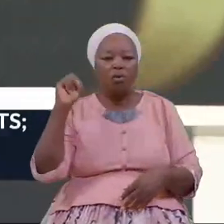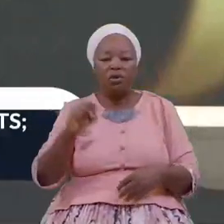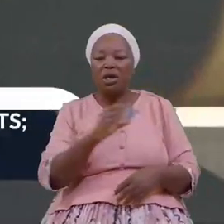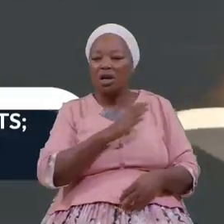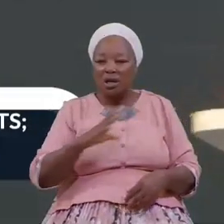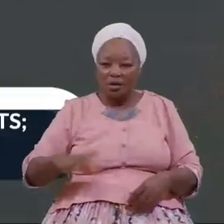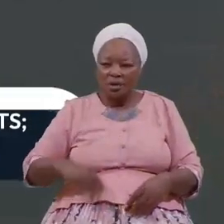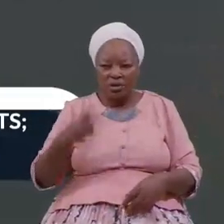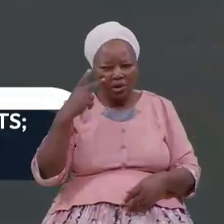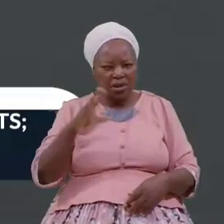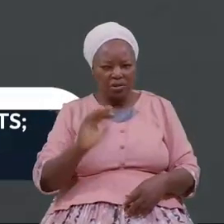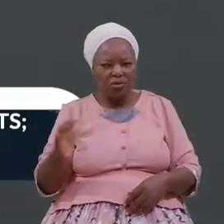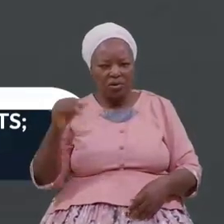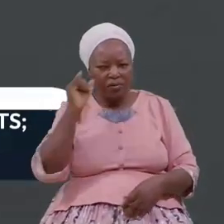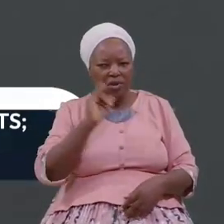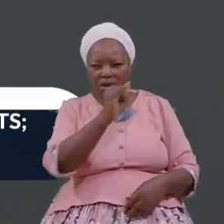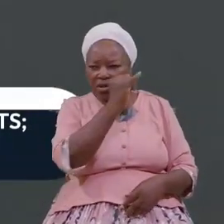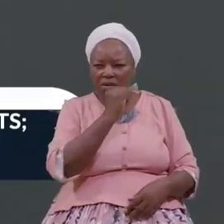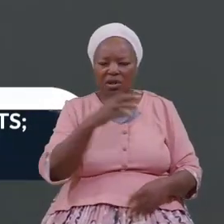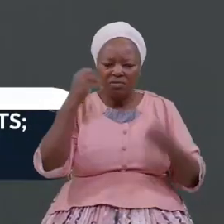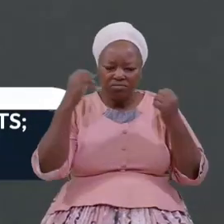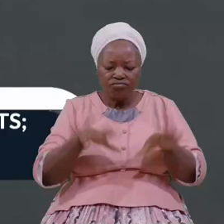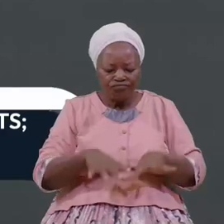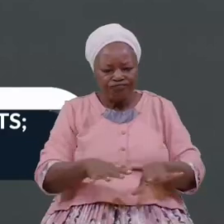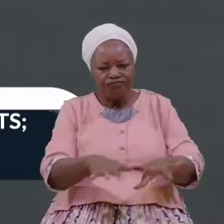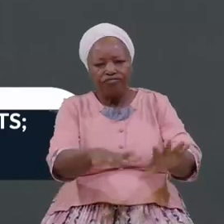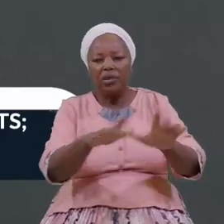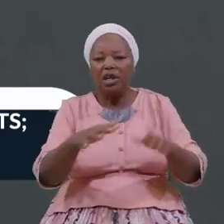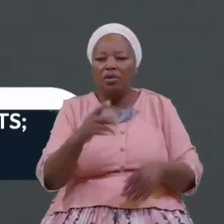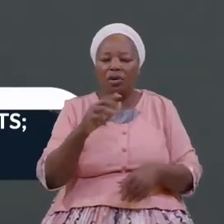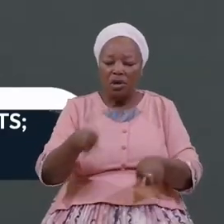Oui, les enfants d'Israël, dans leur milieu,